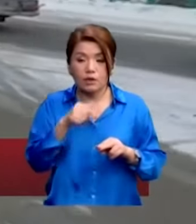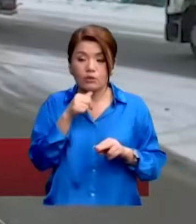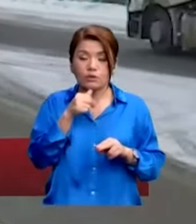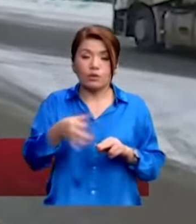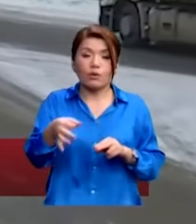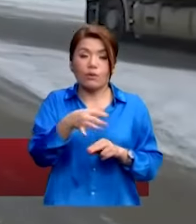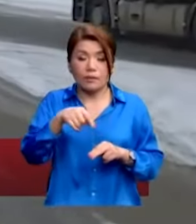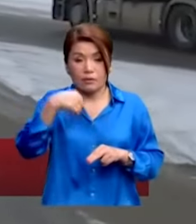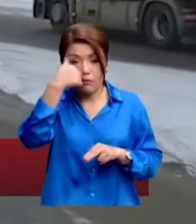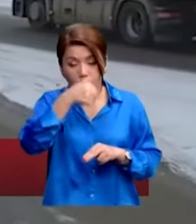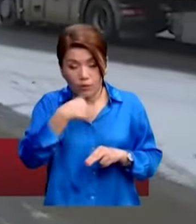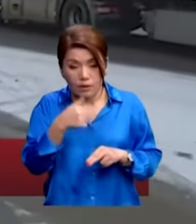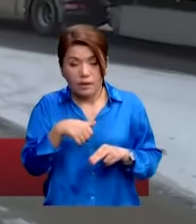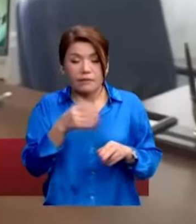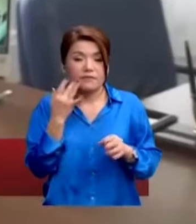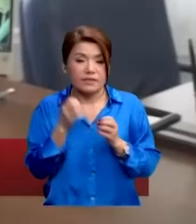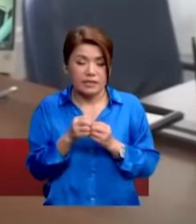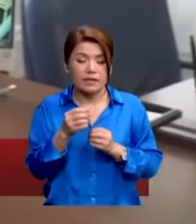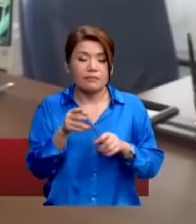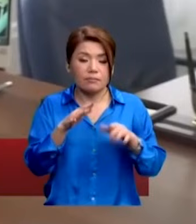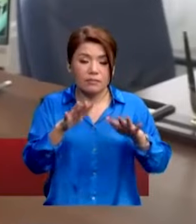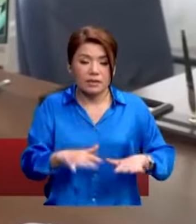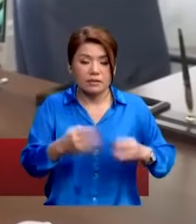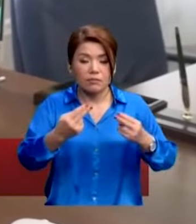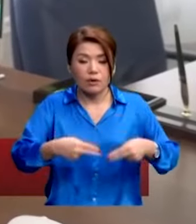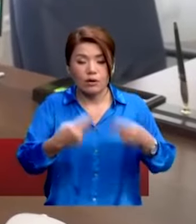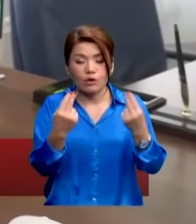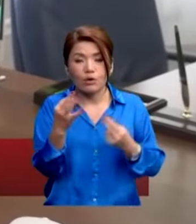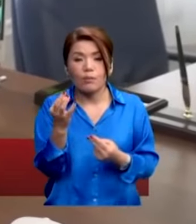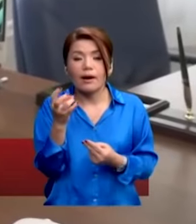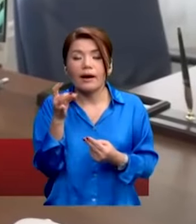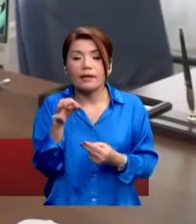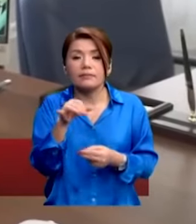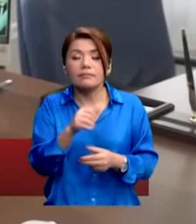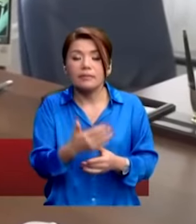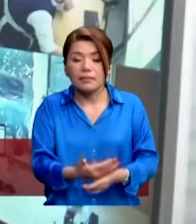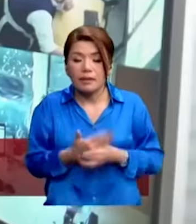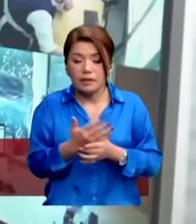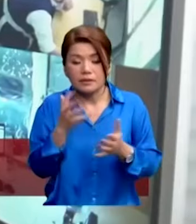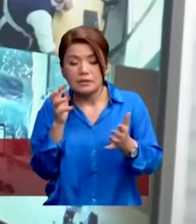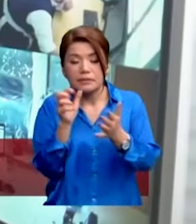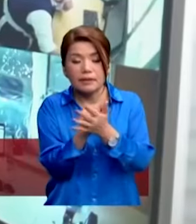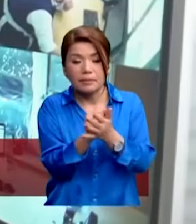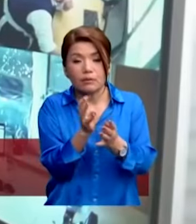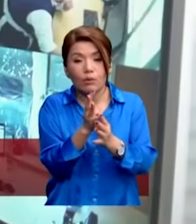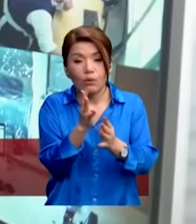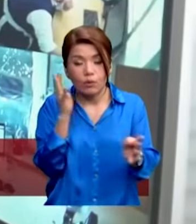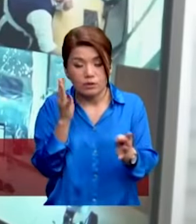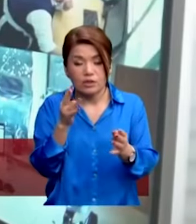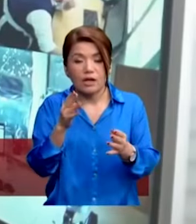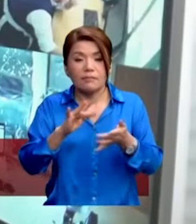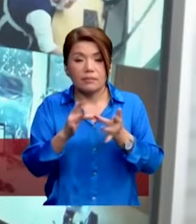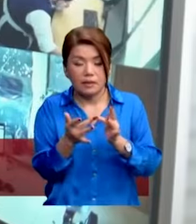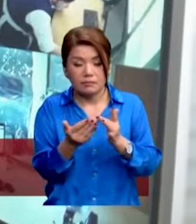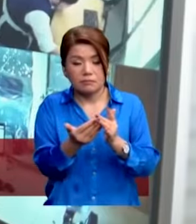области с этого года уже в боевом режиме на пункте пропуска убаган система позволяет Забронировать очередь на пропускной пункт онлайн